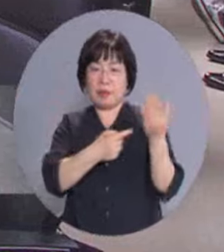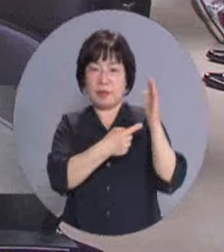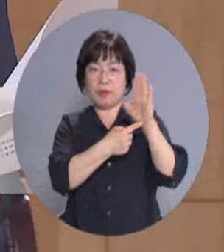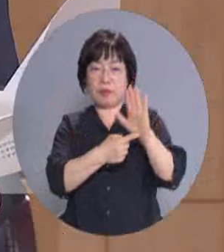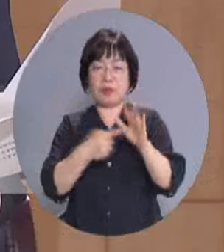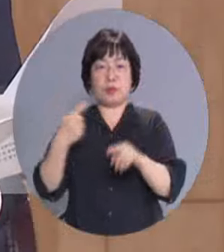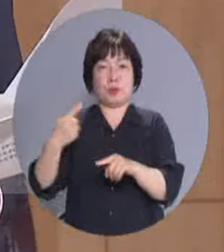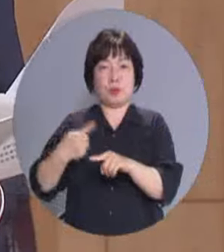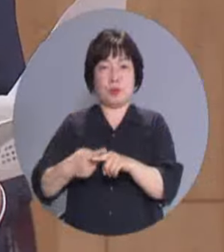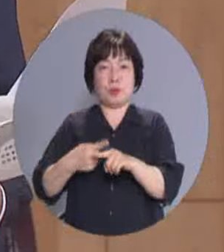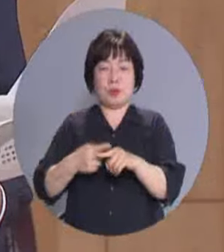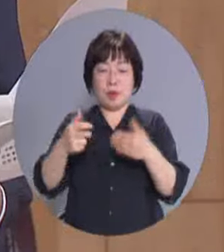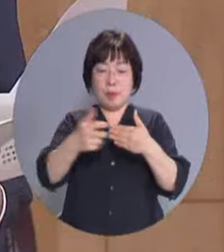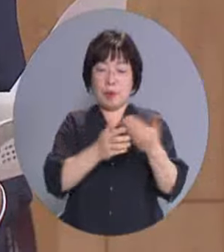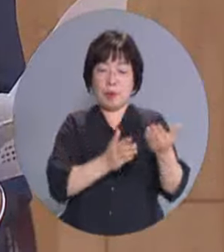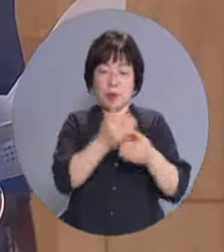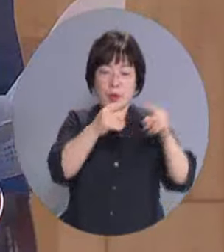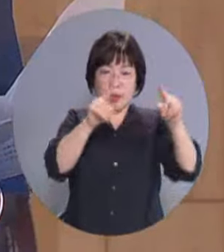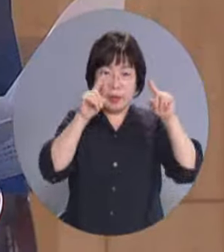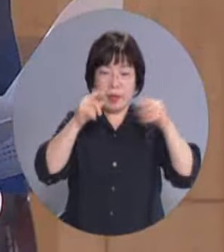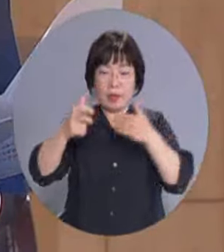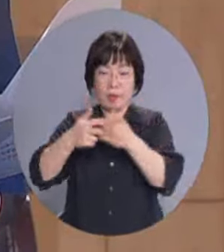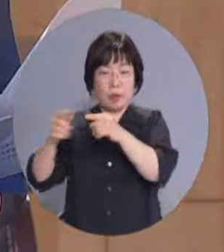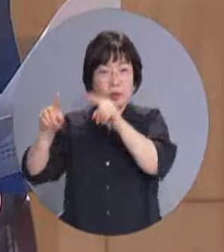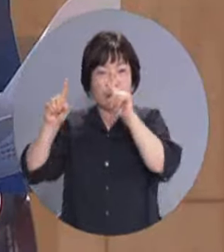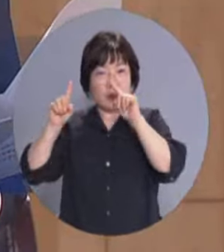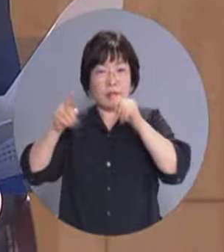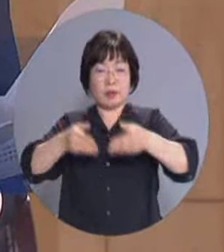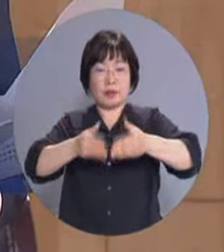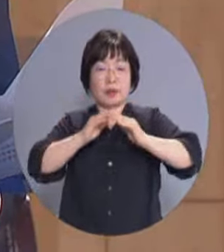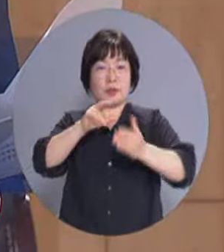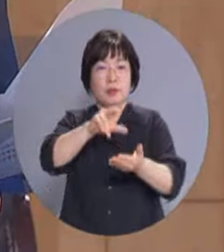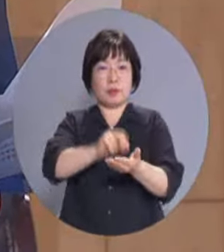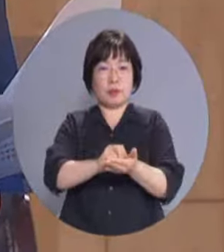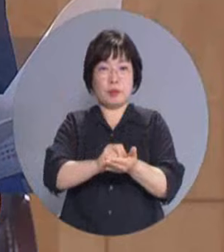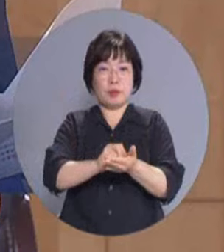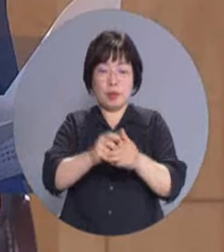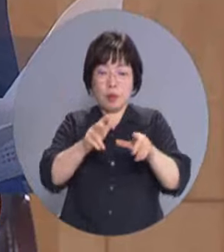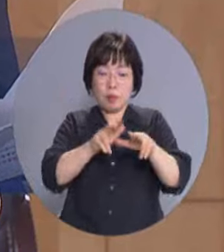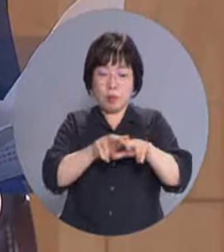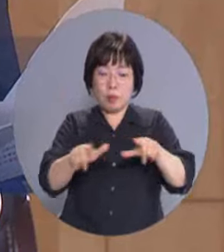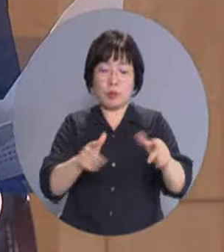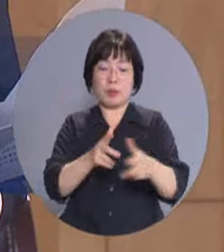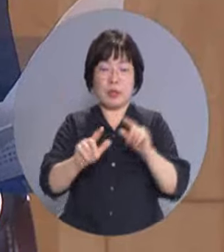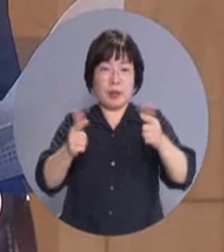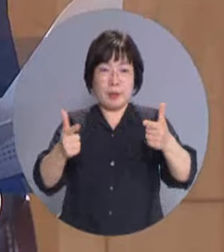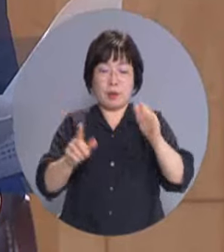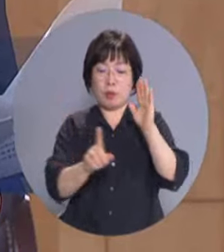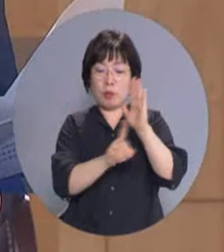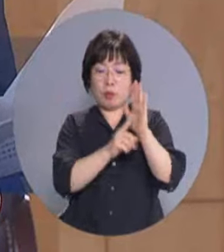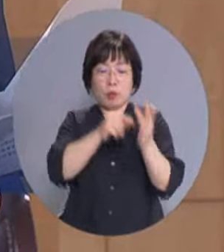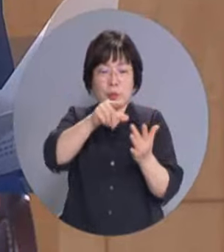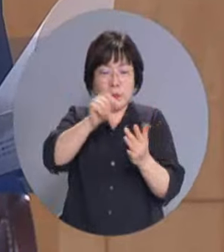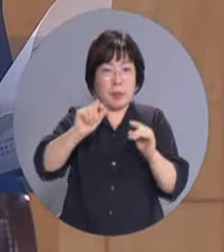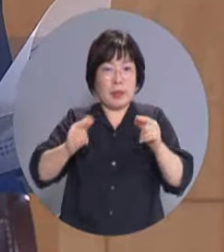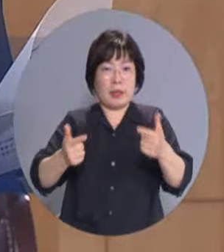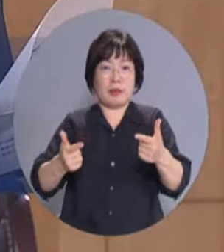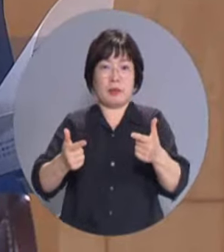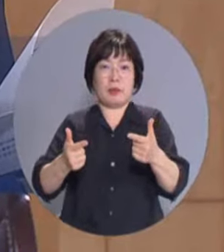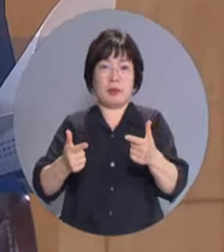해석됩니다 과대학 대학병원 설치 문제는 일반 사업처럼 공모를 통해 되는 것이